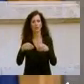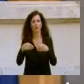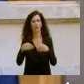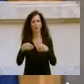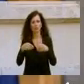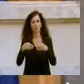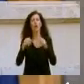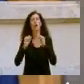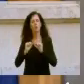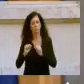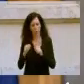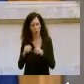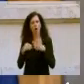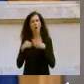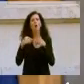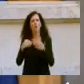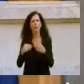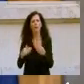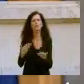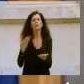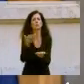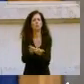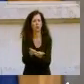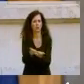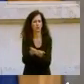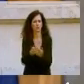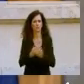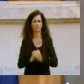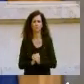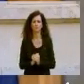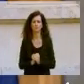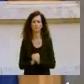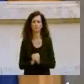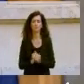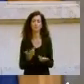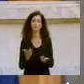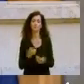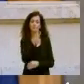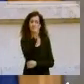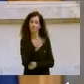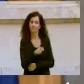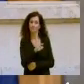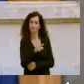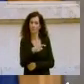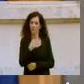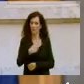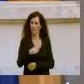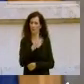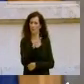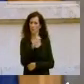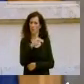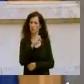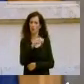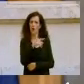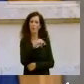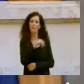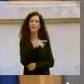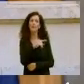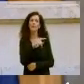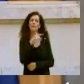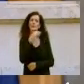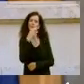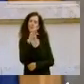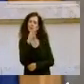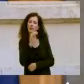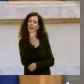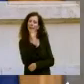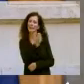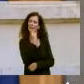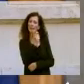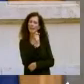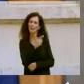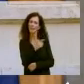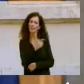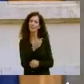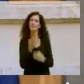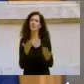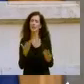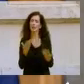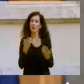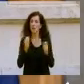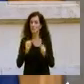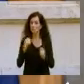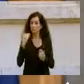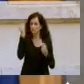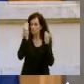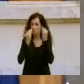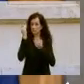ricette dalle interviste che ha rilasciato devo desumere che confindustria porterà